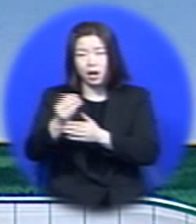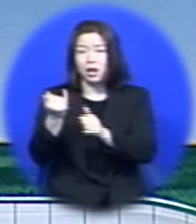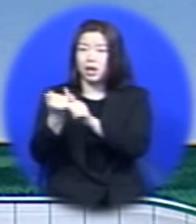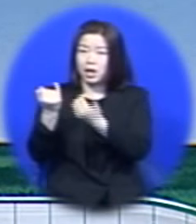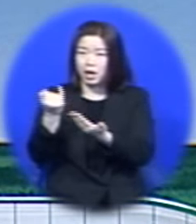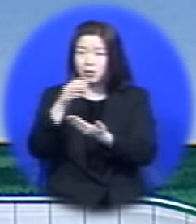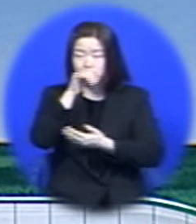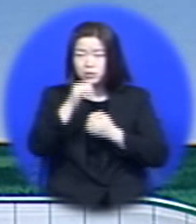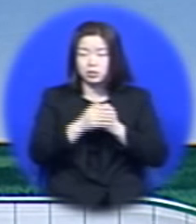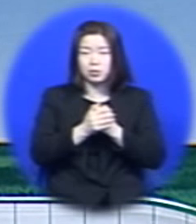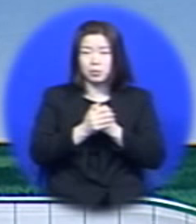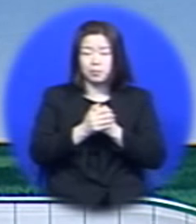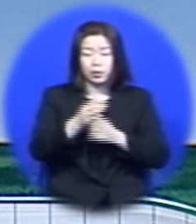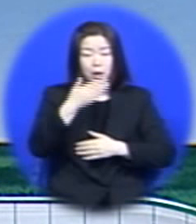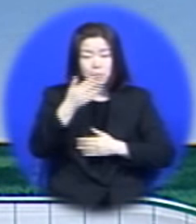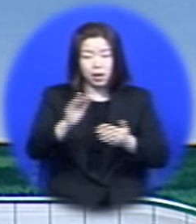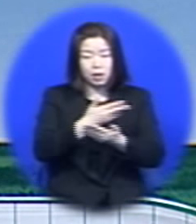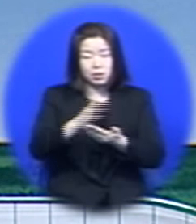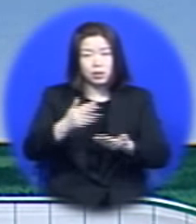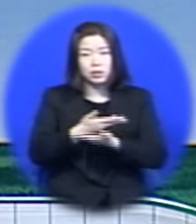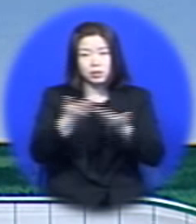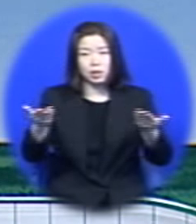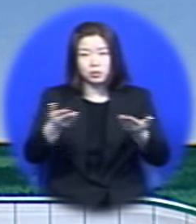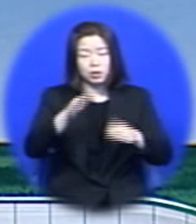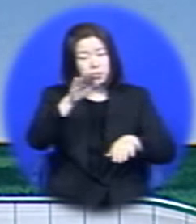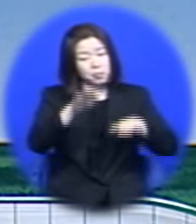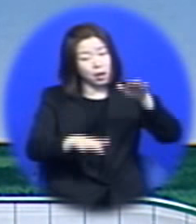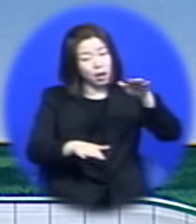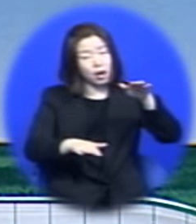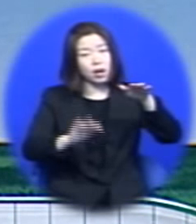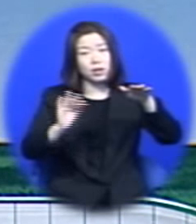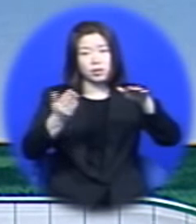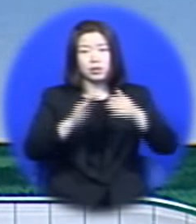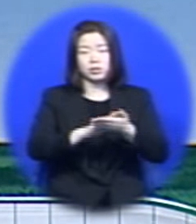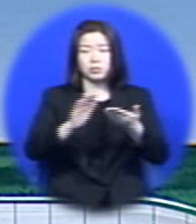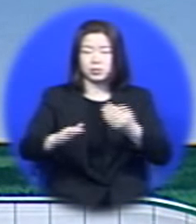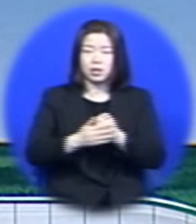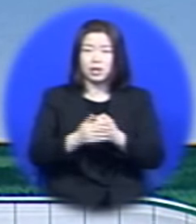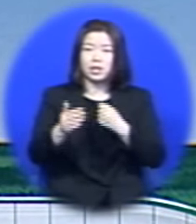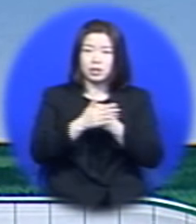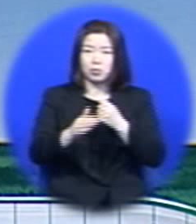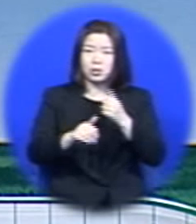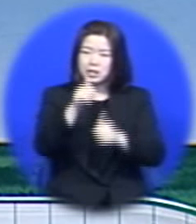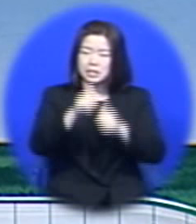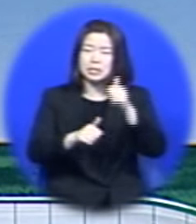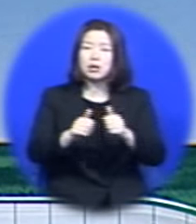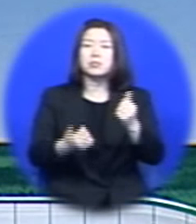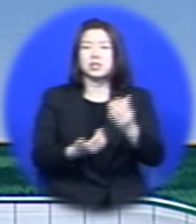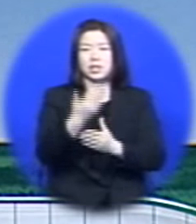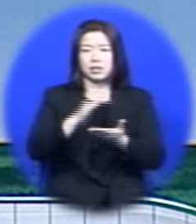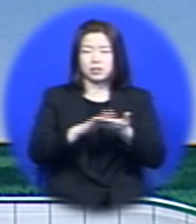식량 나눠주는 일이 차등이 빚어지게 됐다고 해서 시험이 생긴 거죠.